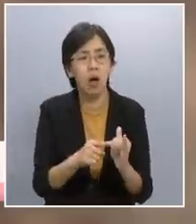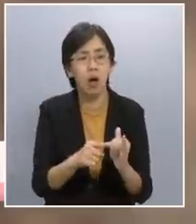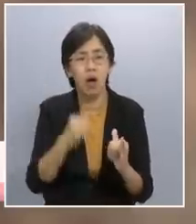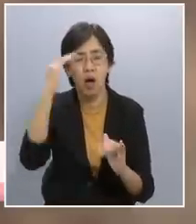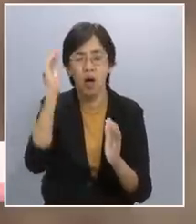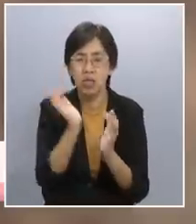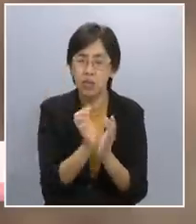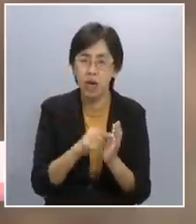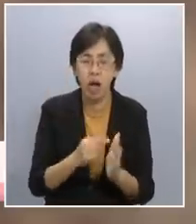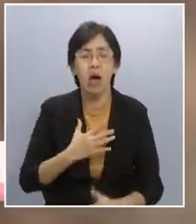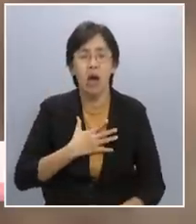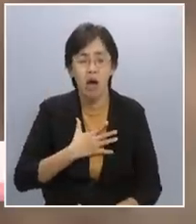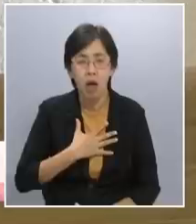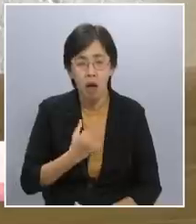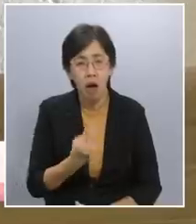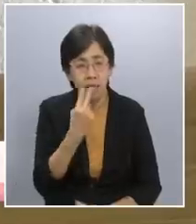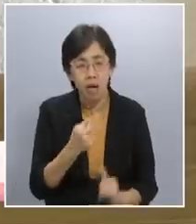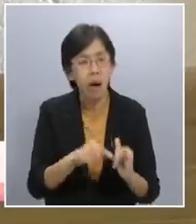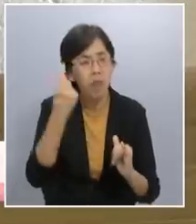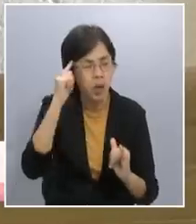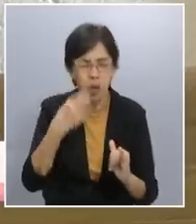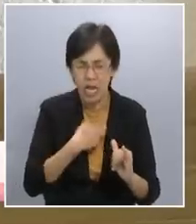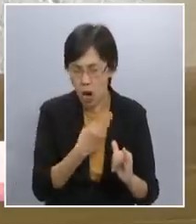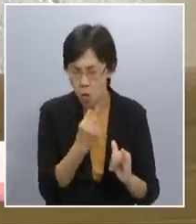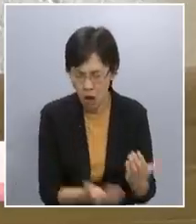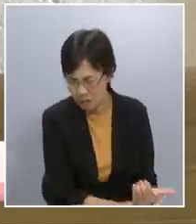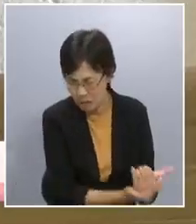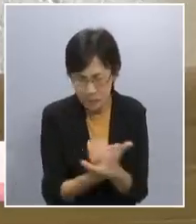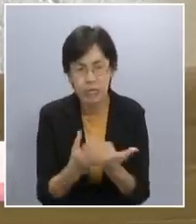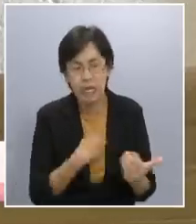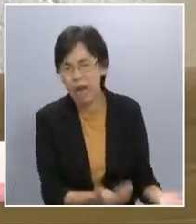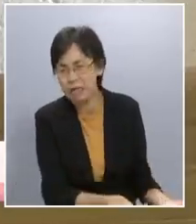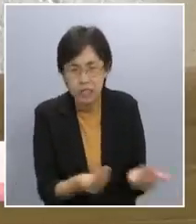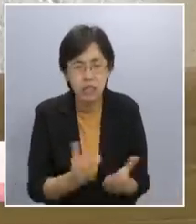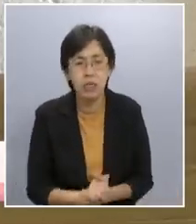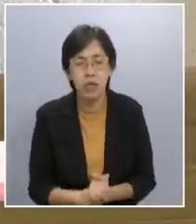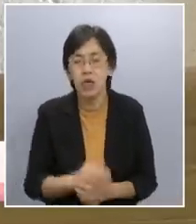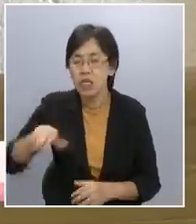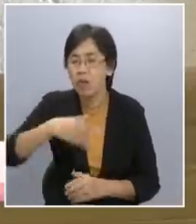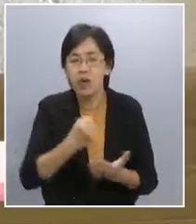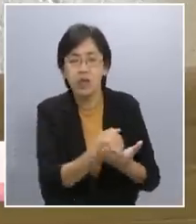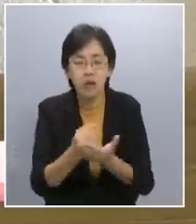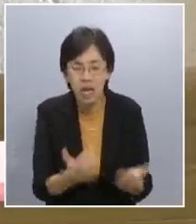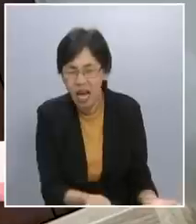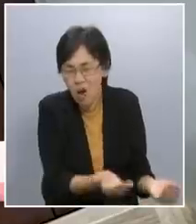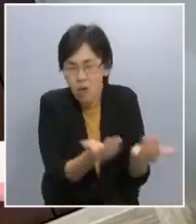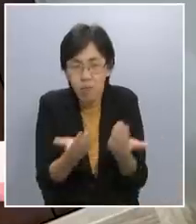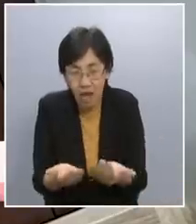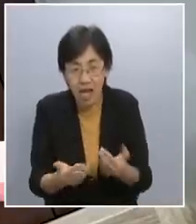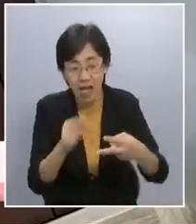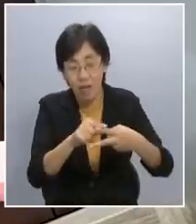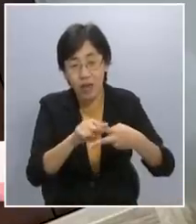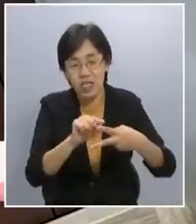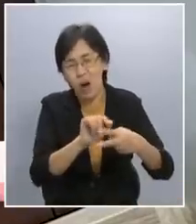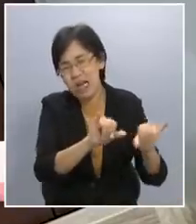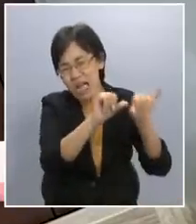ปัญญายังหายใจอยู่ไหมคิดแต่ว่าจะนำร่างออกมาเท่านั้นเองก็เลยช่วยกันอุ้มลงมาพอมาถึงชั้นล่างไ